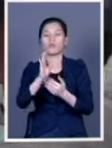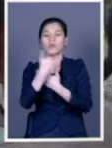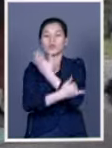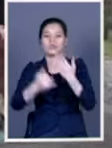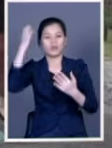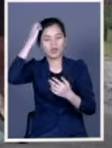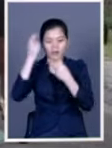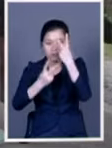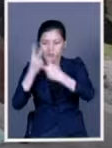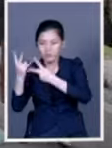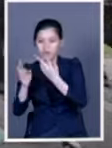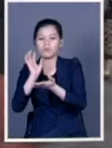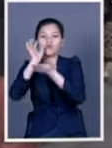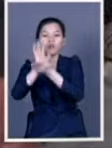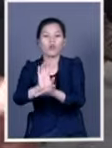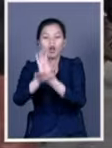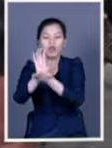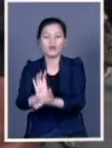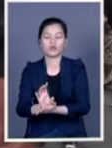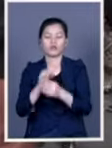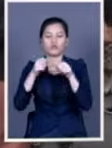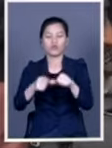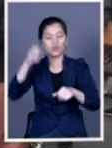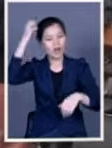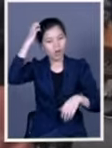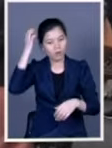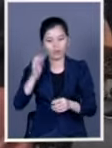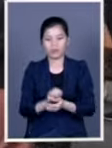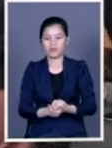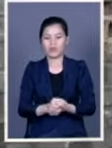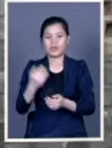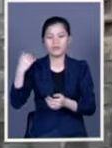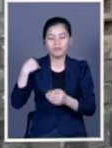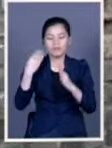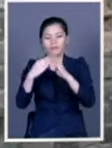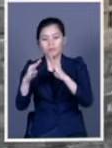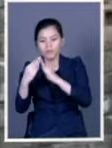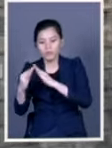นหนึ่งที่มาลงทุนอยู่สาธารณรัฐประชาธิปไตยประชาชนลาวที่เป็นบริษั